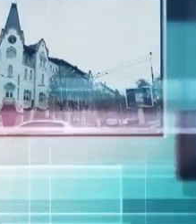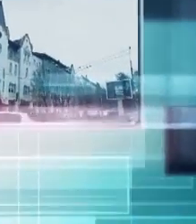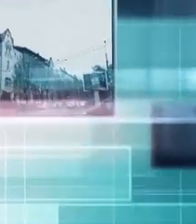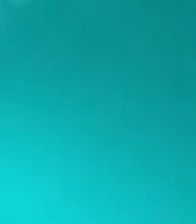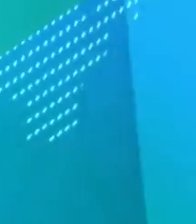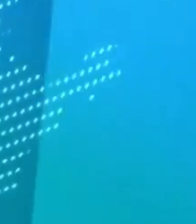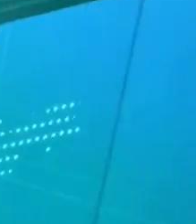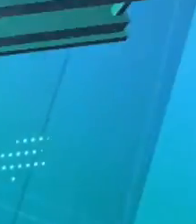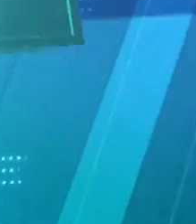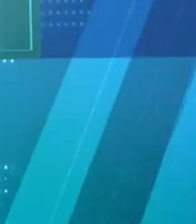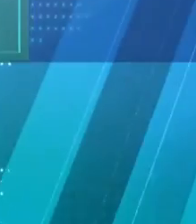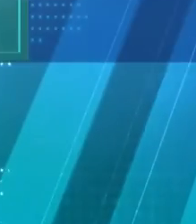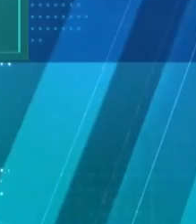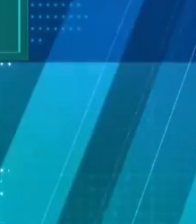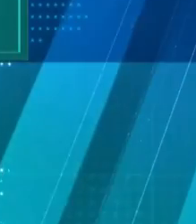Дякую!